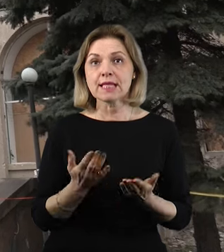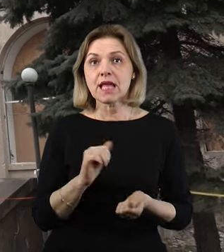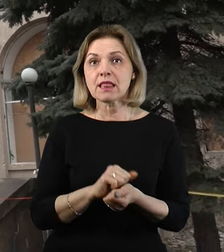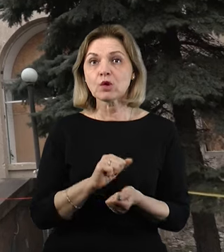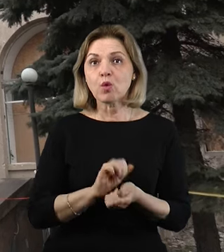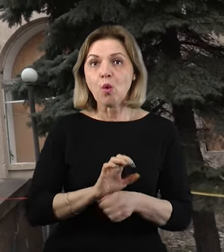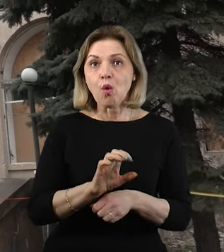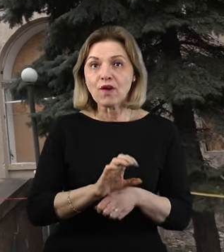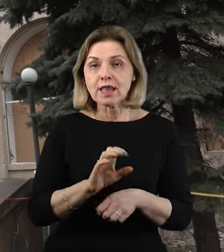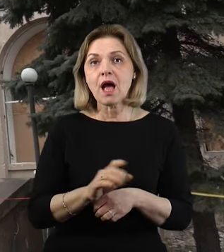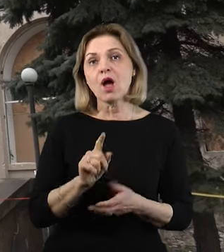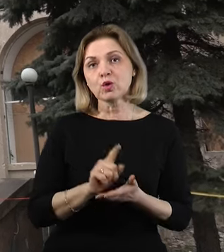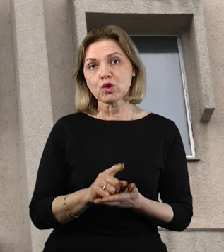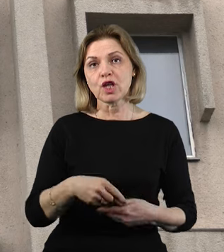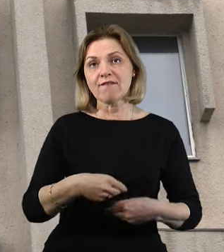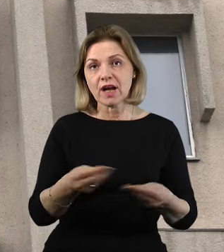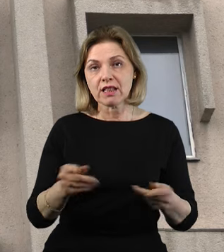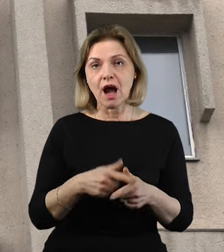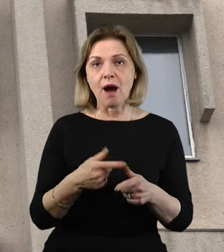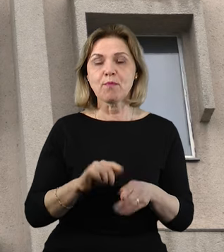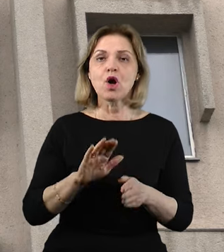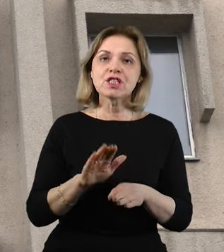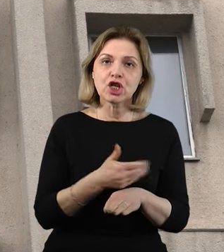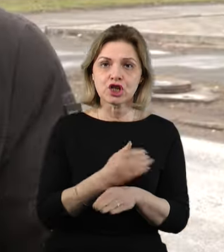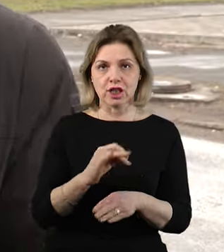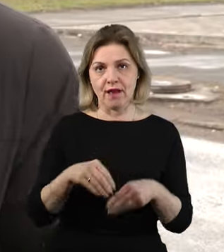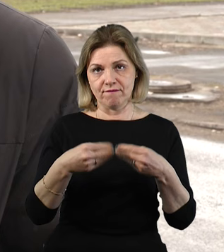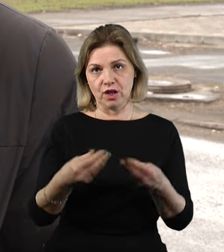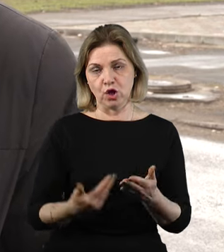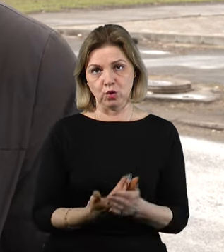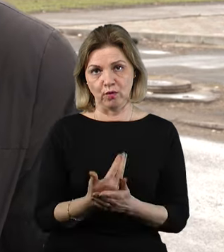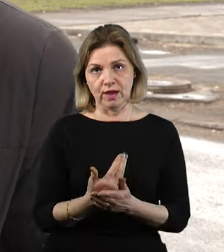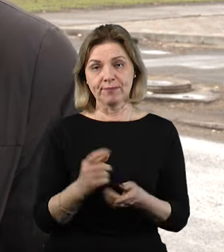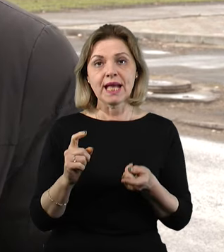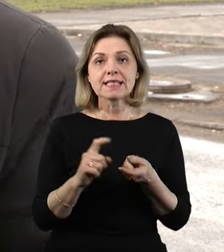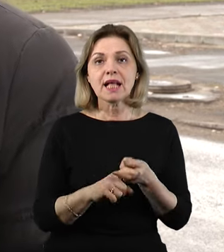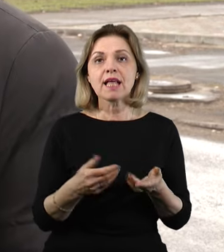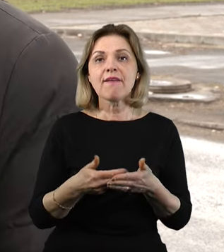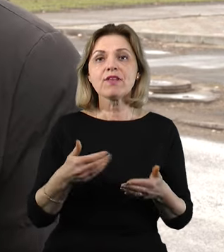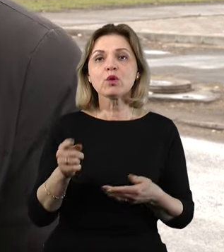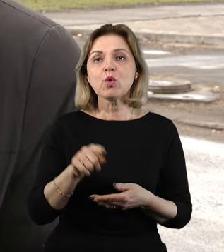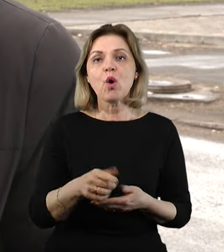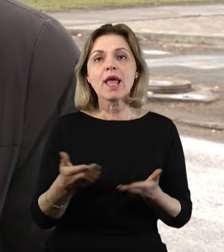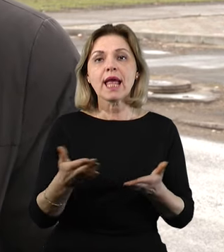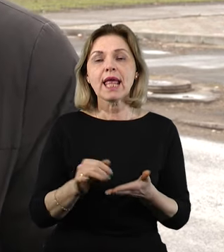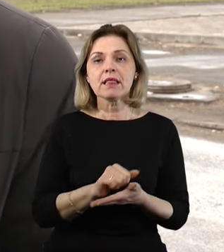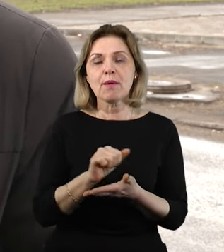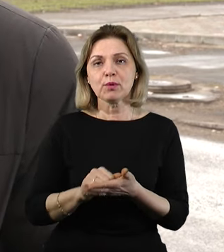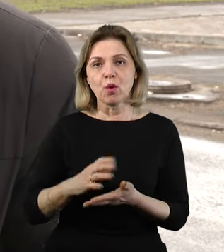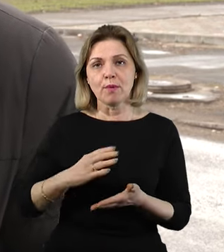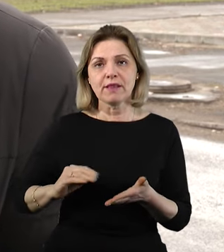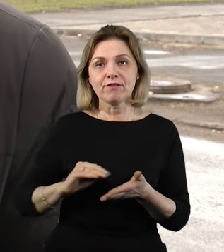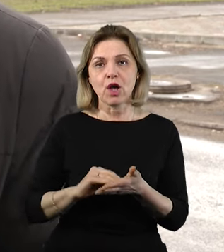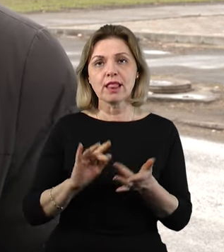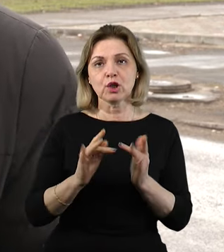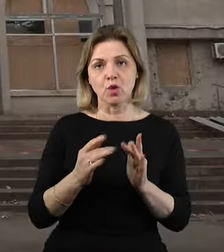вони надруковані, їх повинні або видати, або знищити, видавши нові, каже Саченко. Залежить від того, який саме диплом було внесено